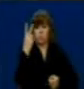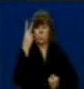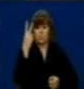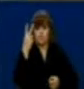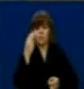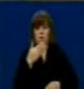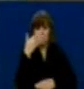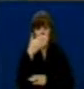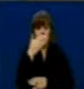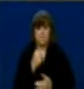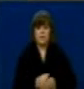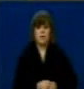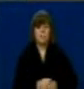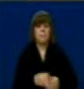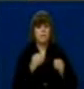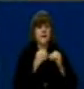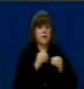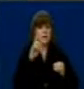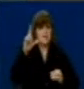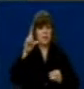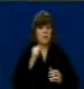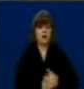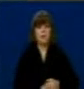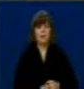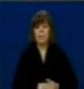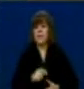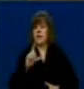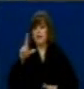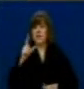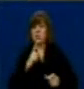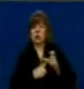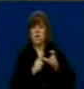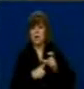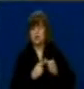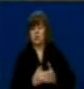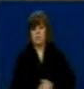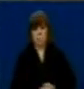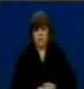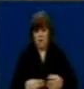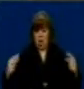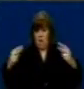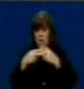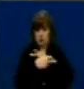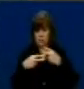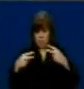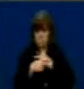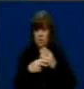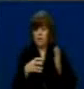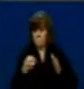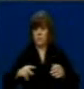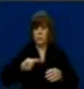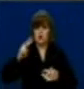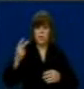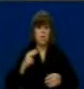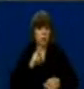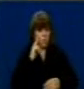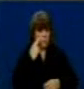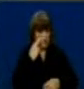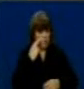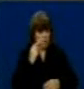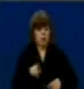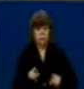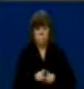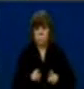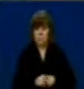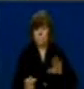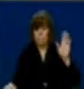mëdha, Bechtel Enka dhe Limak Çalik. Pas njërës autostrad që synojnë të vazhdojnë me tjetrën në drejtim të Shkupit, dhe